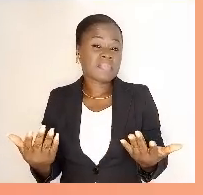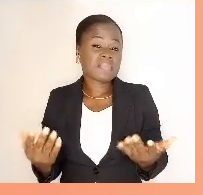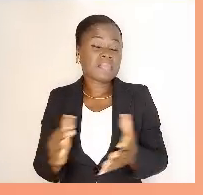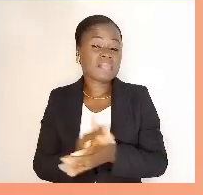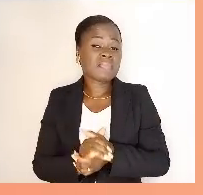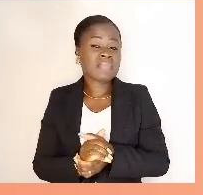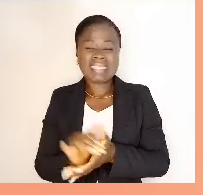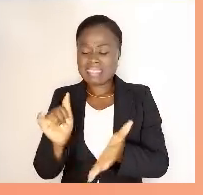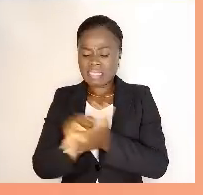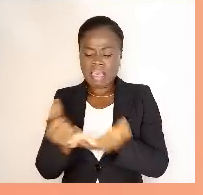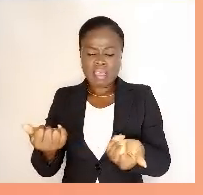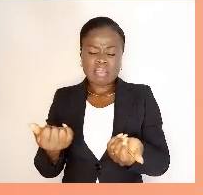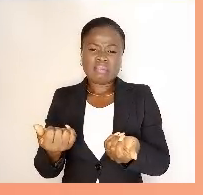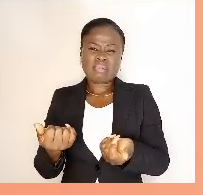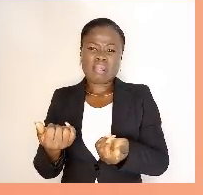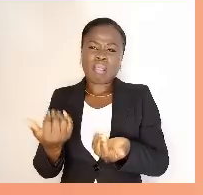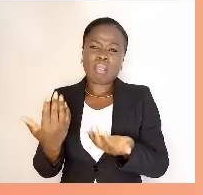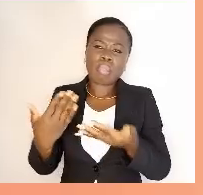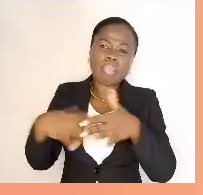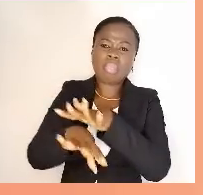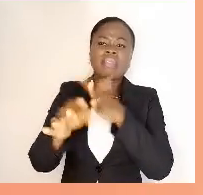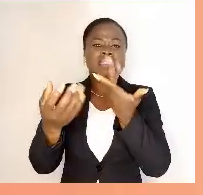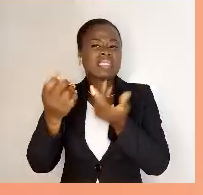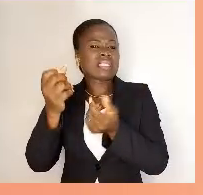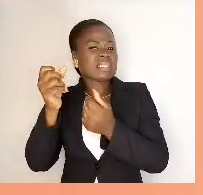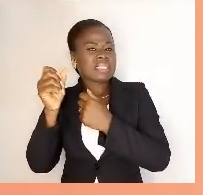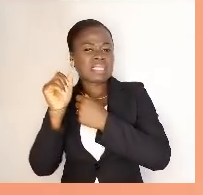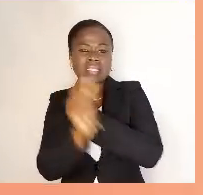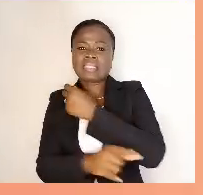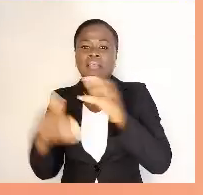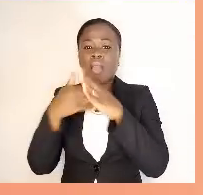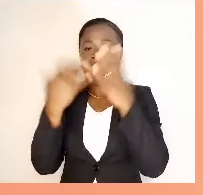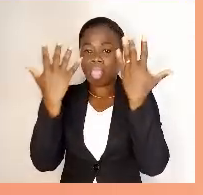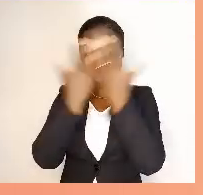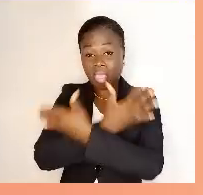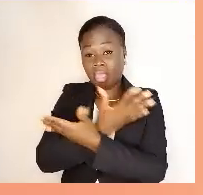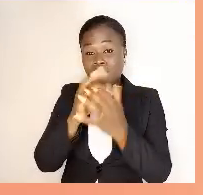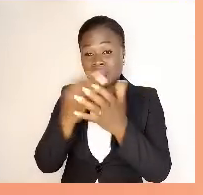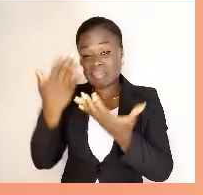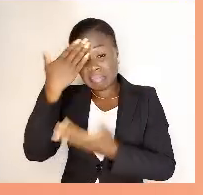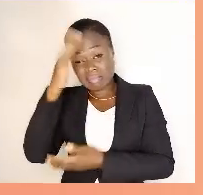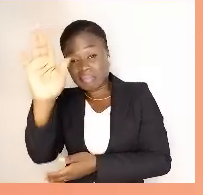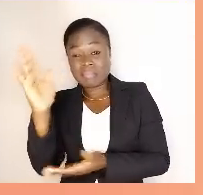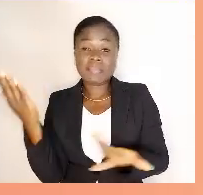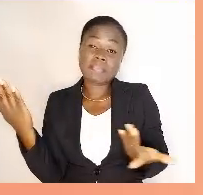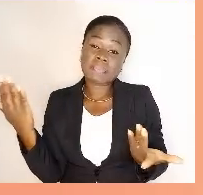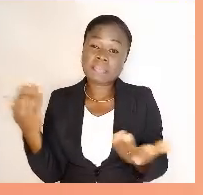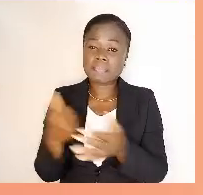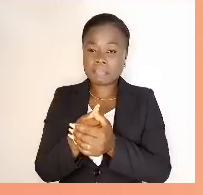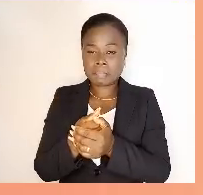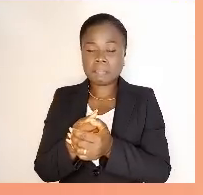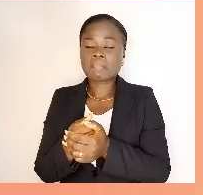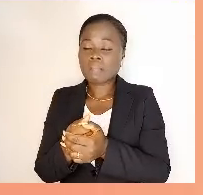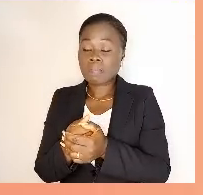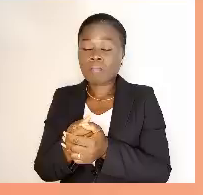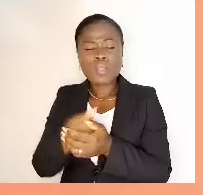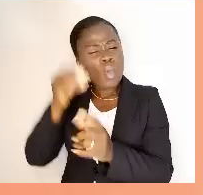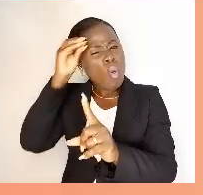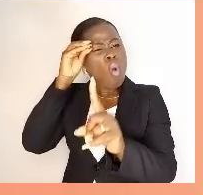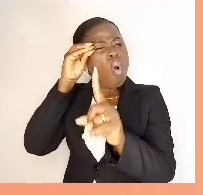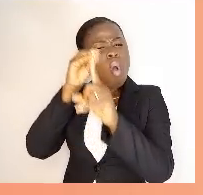scientifique et intellectuelle, et plonger notre pays dans les ténèbres de l'obscurantisme.